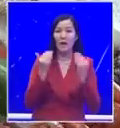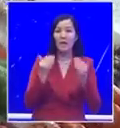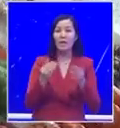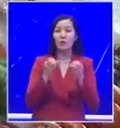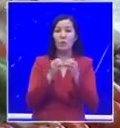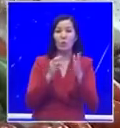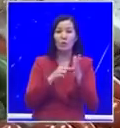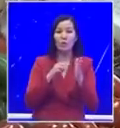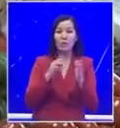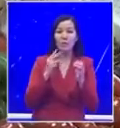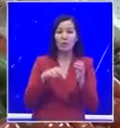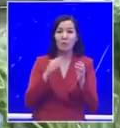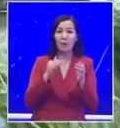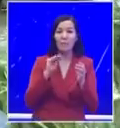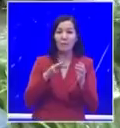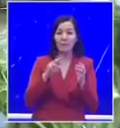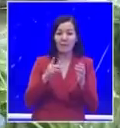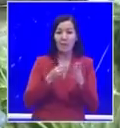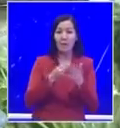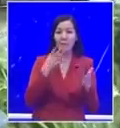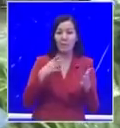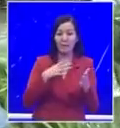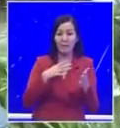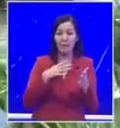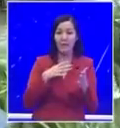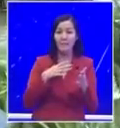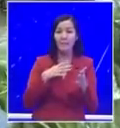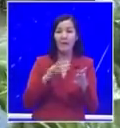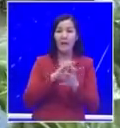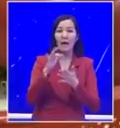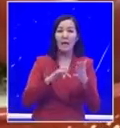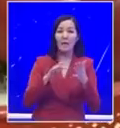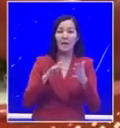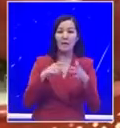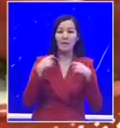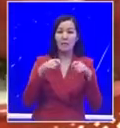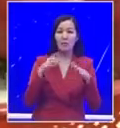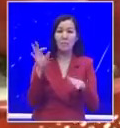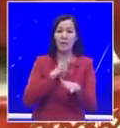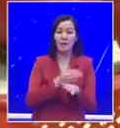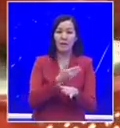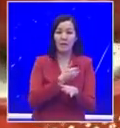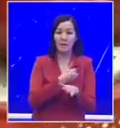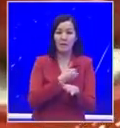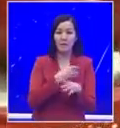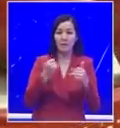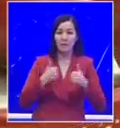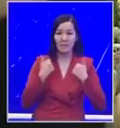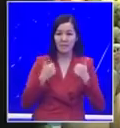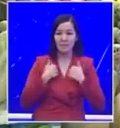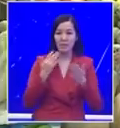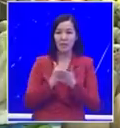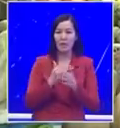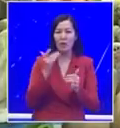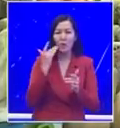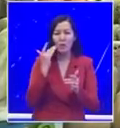10 есеге өскен. Көтерме нарықтағы баға жоғары. Қала саудагерлері де пайда тауып қалуға тырысып жатыр. Айтуларынша